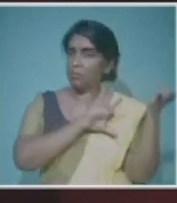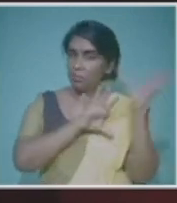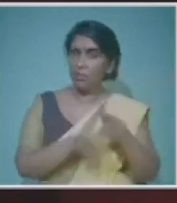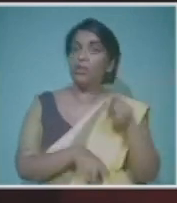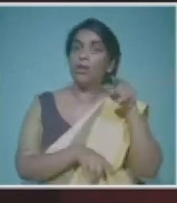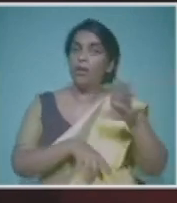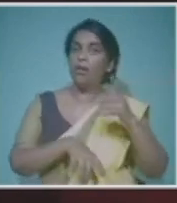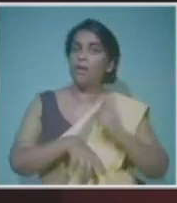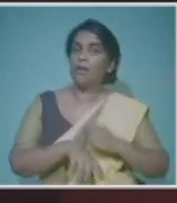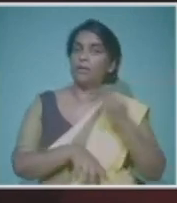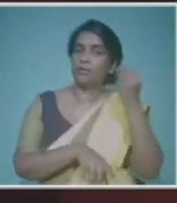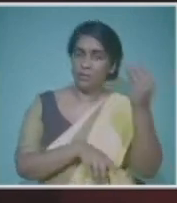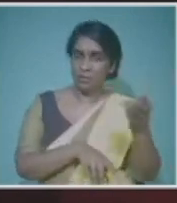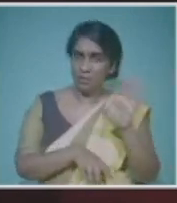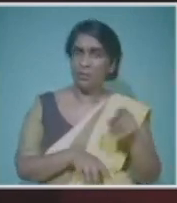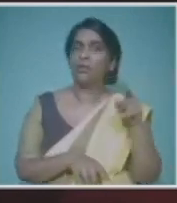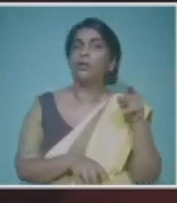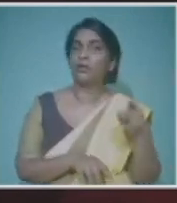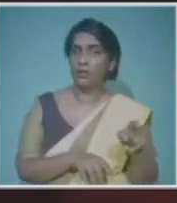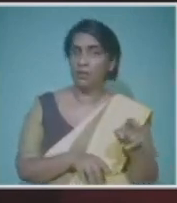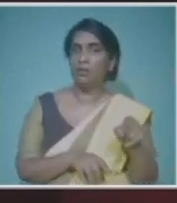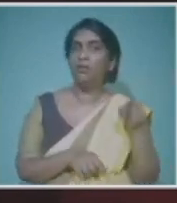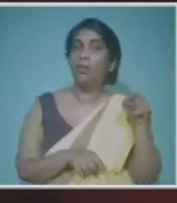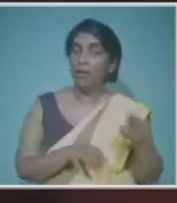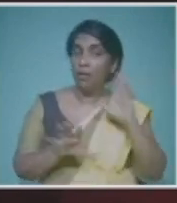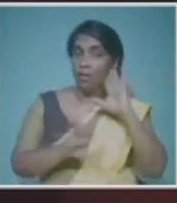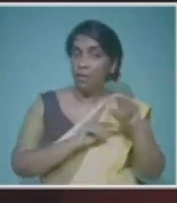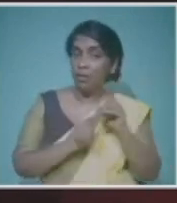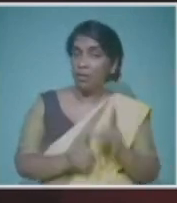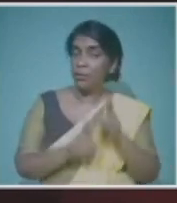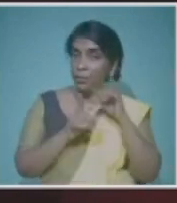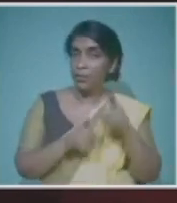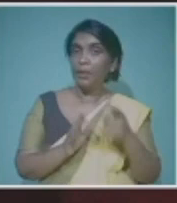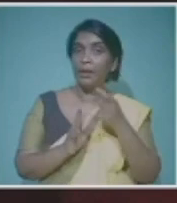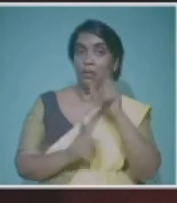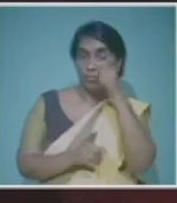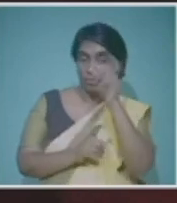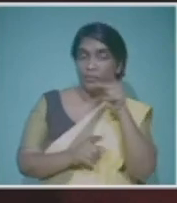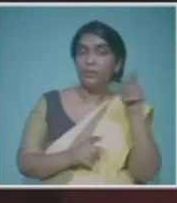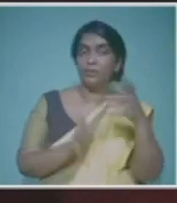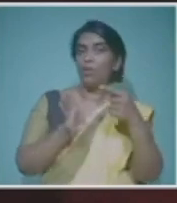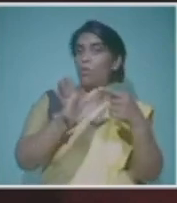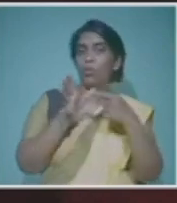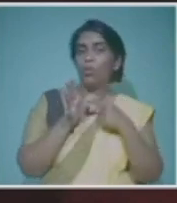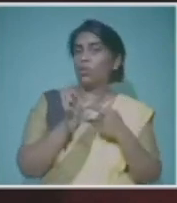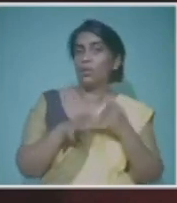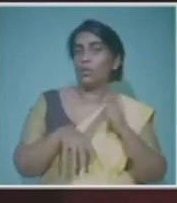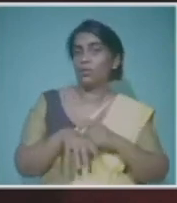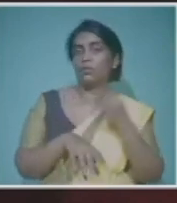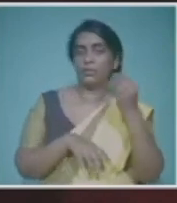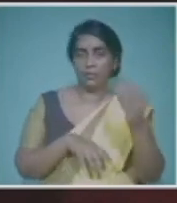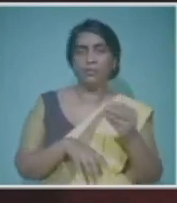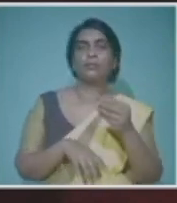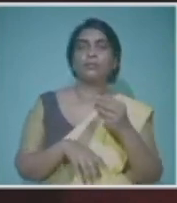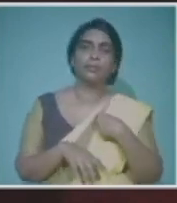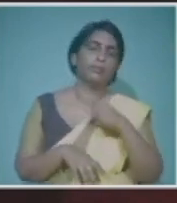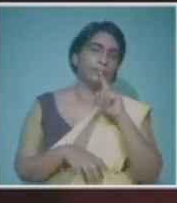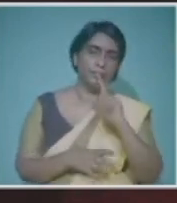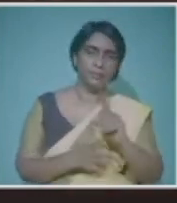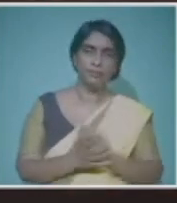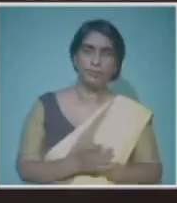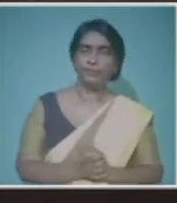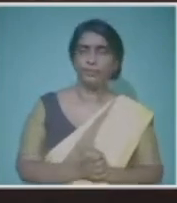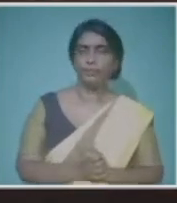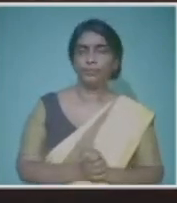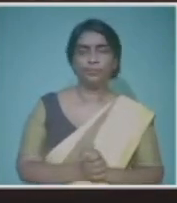ඔවුන්ටත් අවස්ථාවක් ලබා දෙන්න මේ තියෙන තොරතුරු වලට මේ තියෙන නිරීක්ෂණ වලට ඔවුන්ගේ පිළිතුරු ලබා දෙන්න කාලය ලබා දෙන්න කියන එක ඉල්ලීමක් කරනවා. හරි,